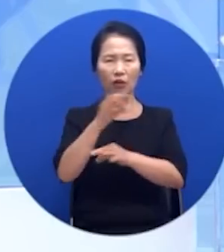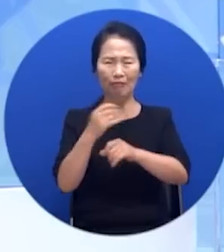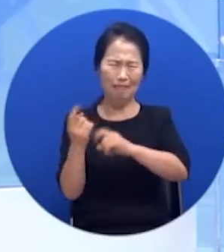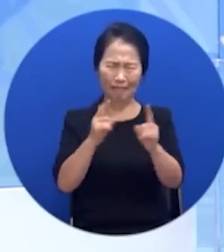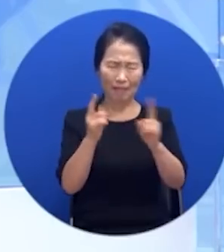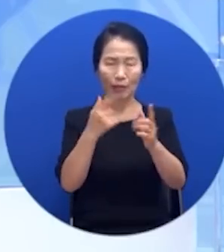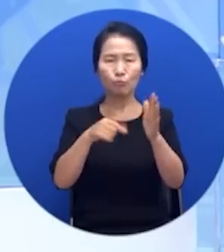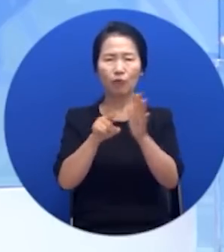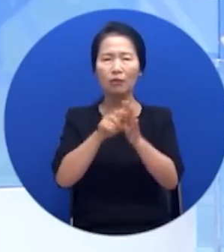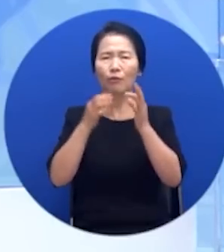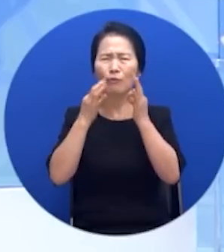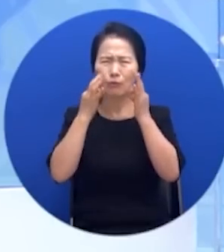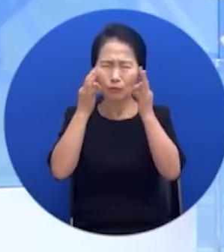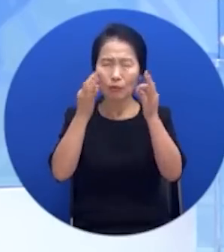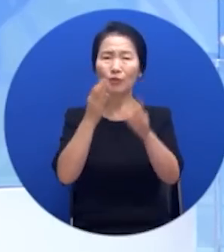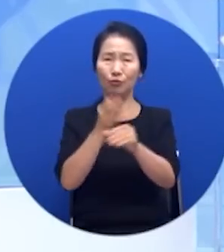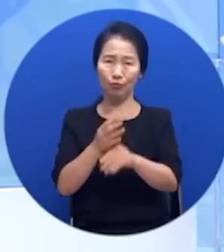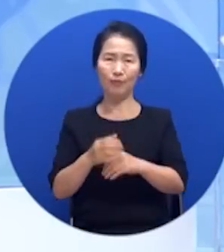치고 있지 않습니까?